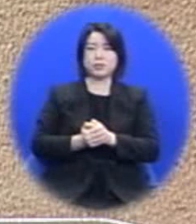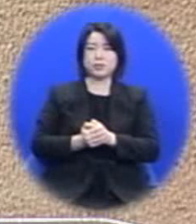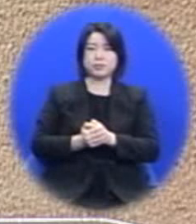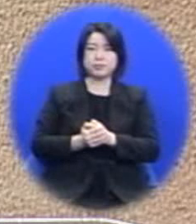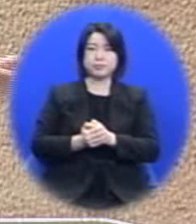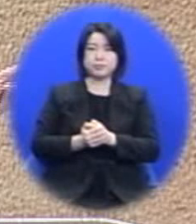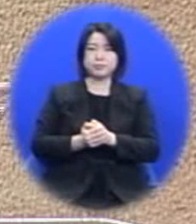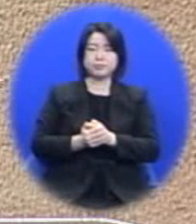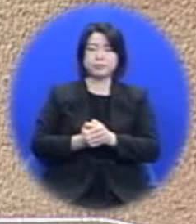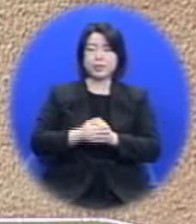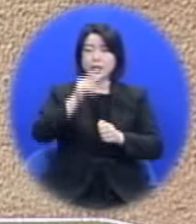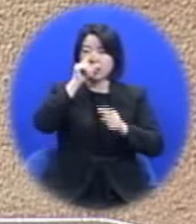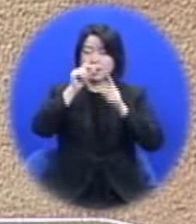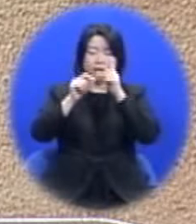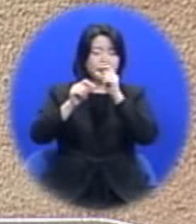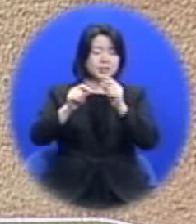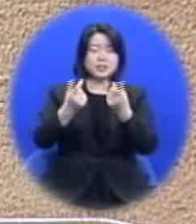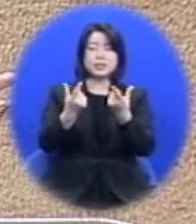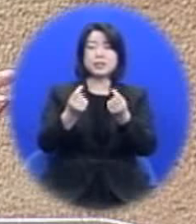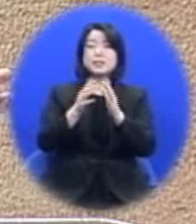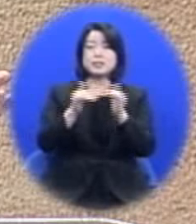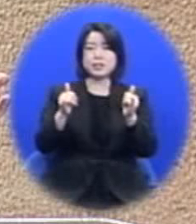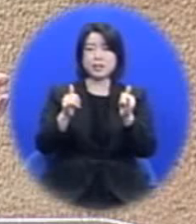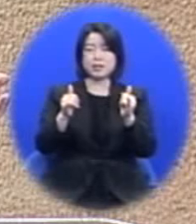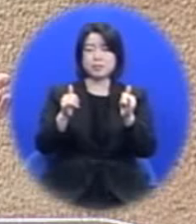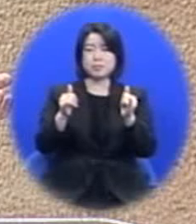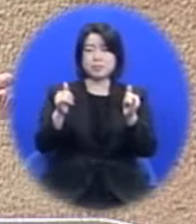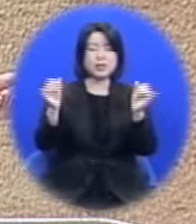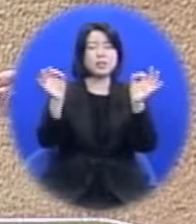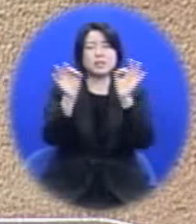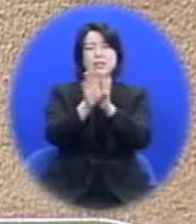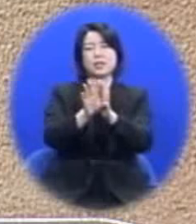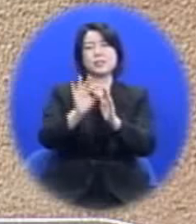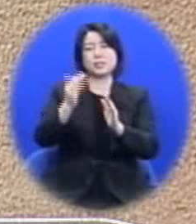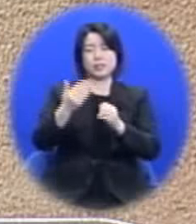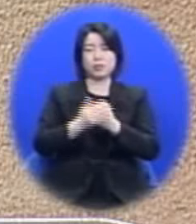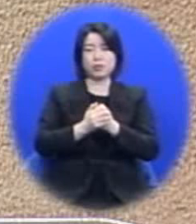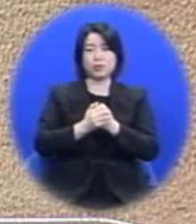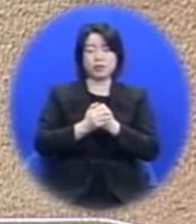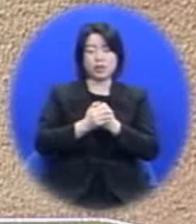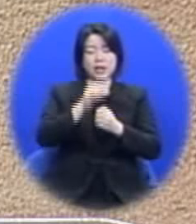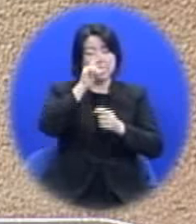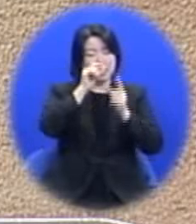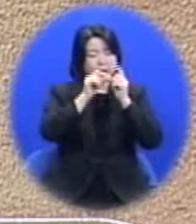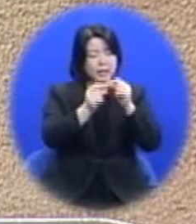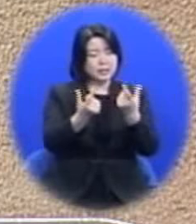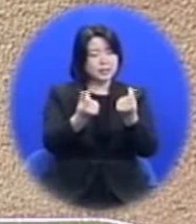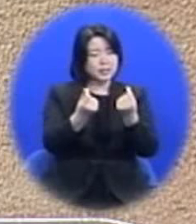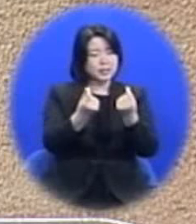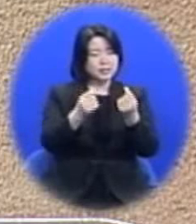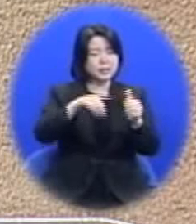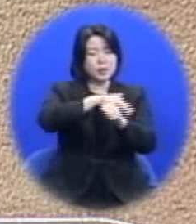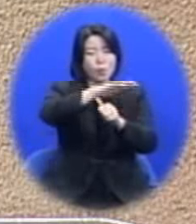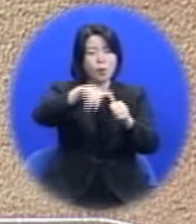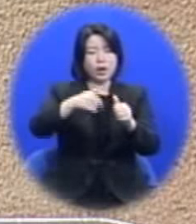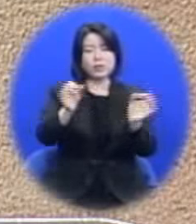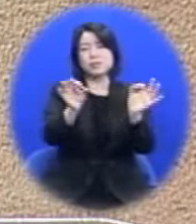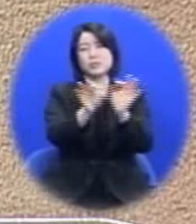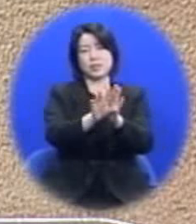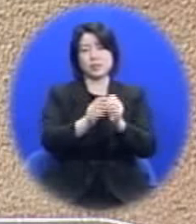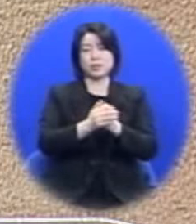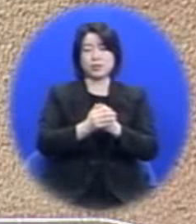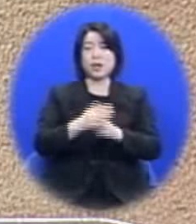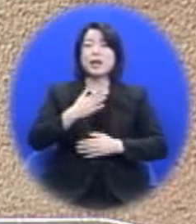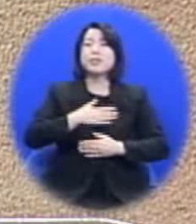바라보면요. 가시 같은 사람 없어져요. 가시 같은 환경 없어져요. 나 위에서